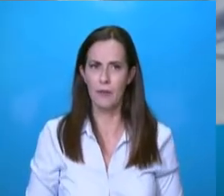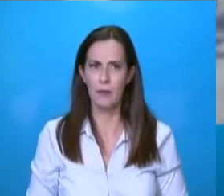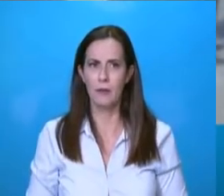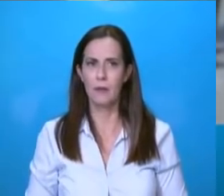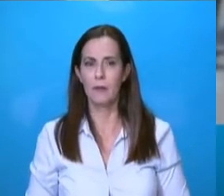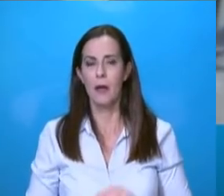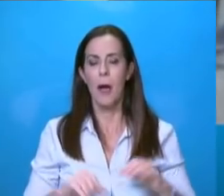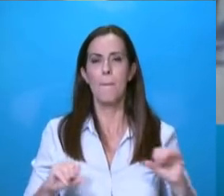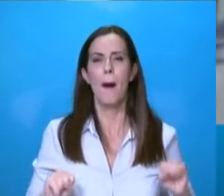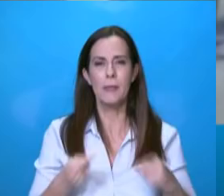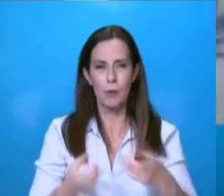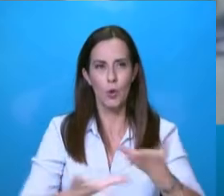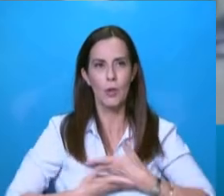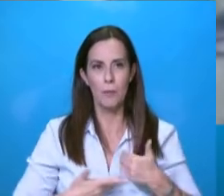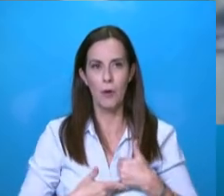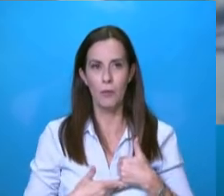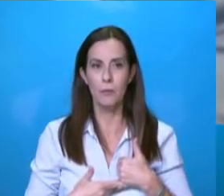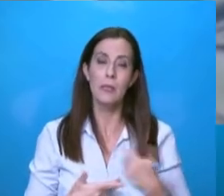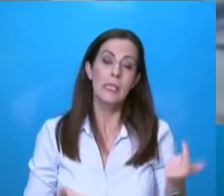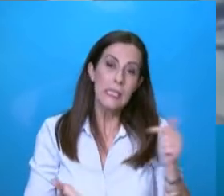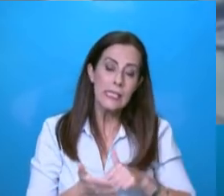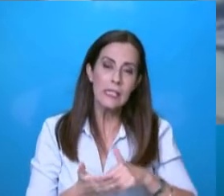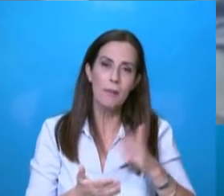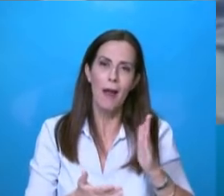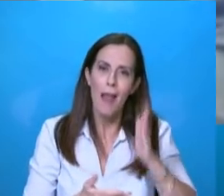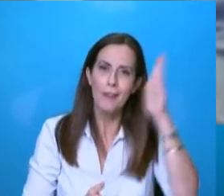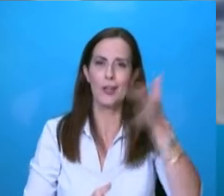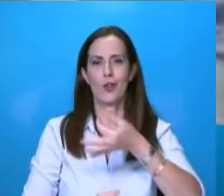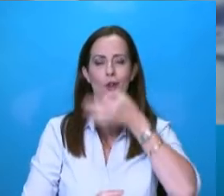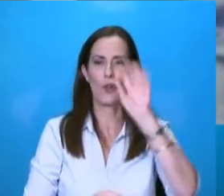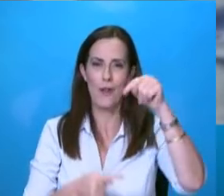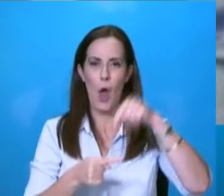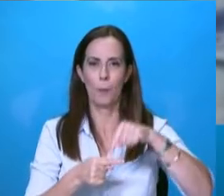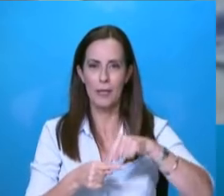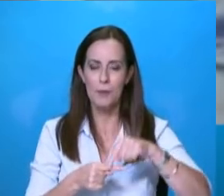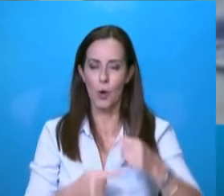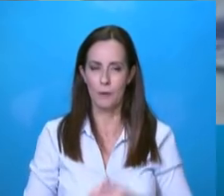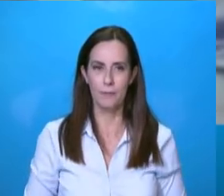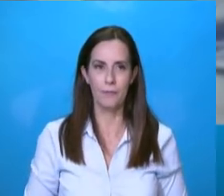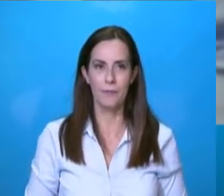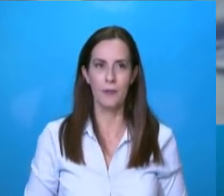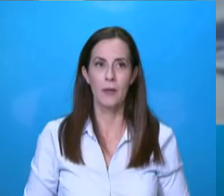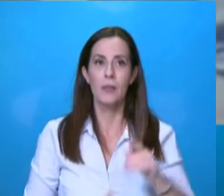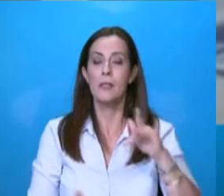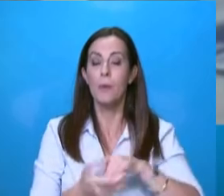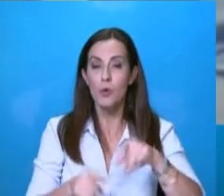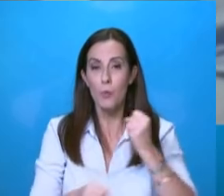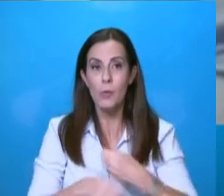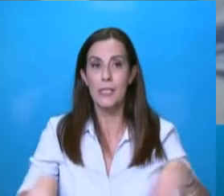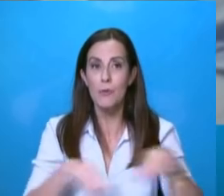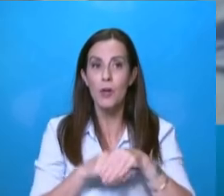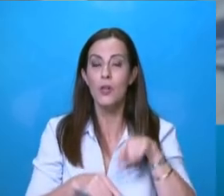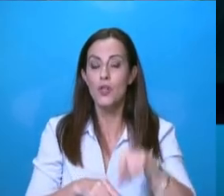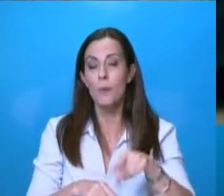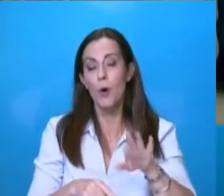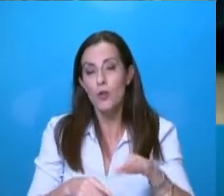these types of efforts that actually give us, I think, cause for optimism in the future, because this is where peace gets made, this is where